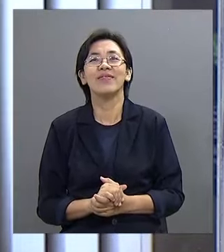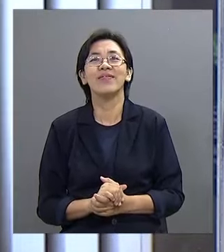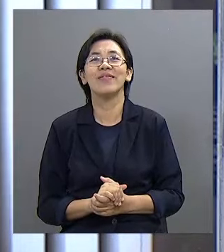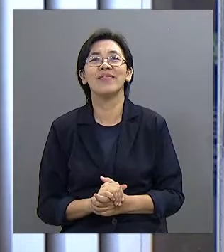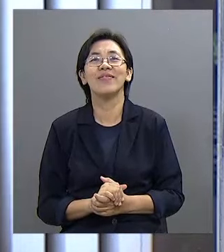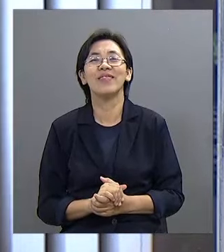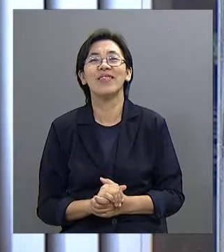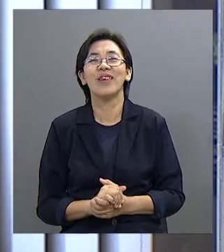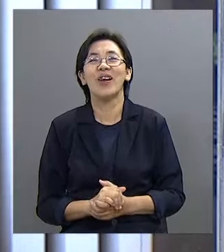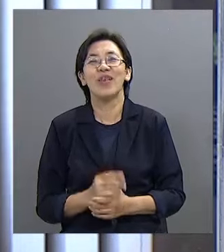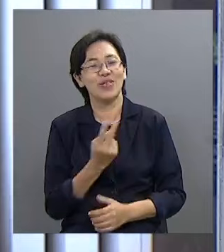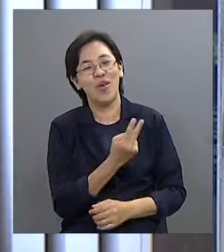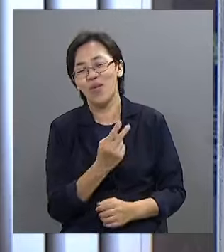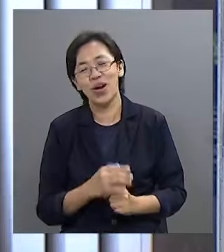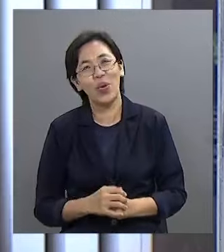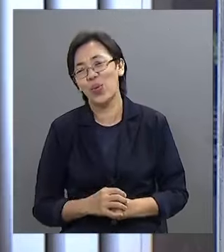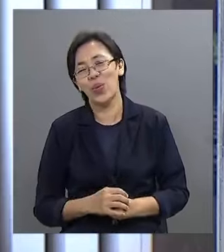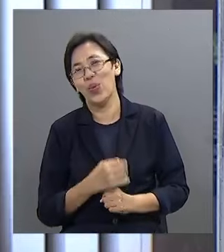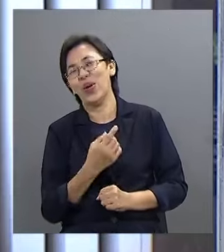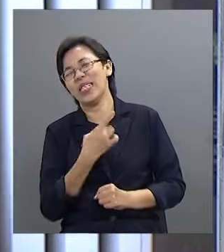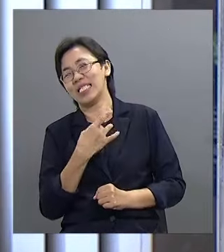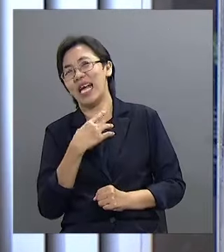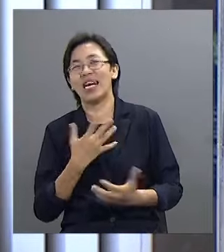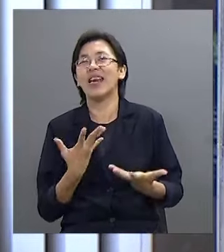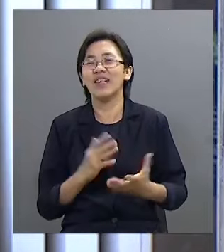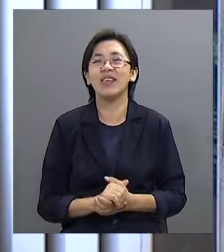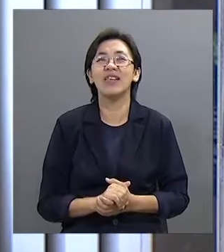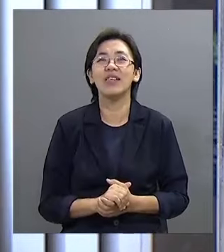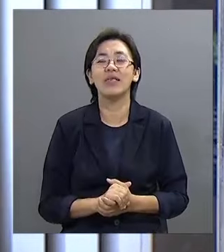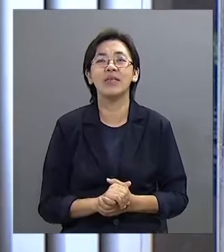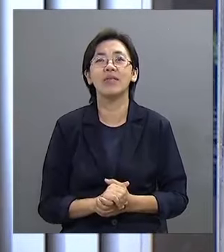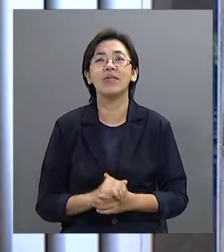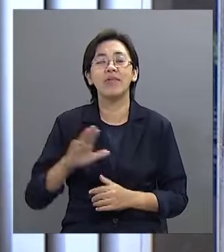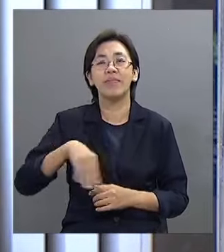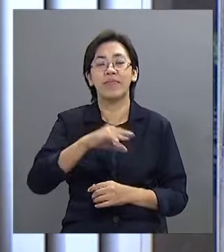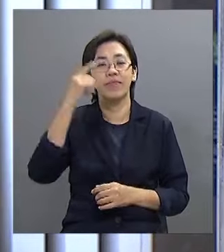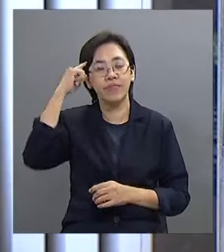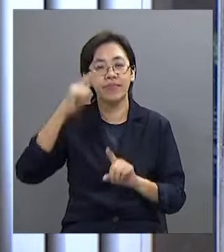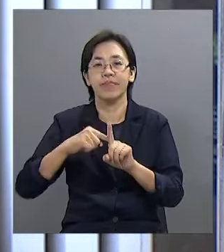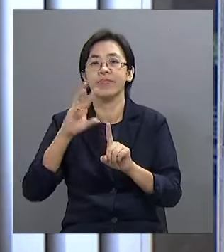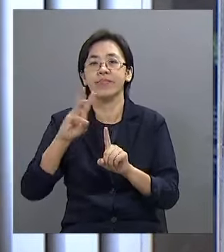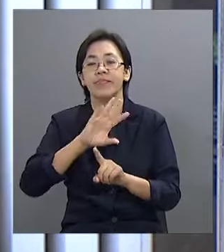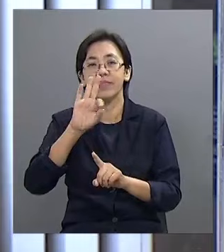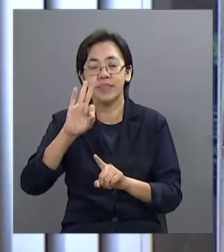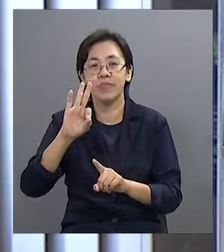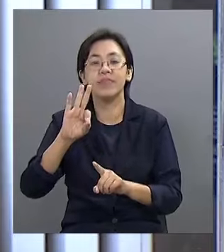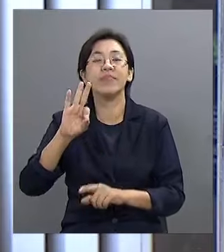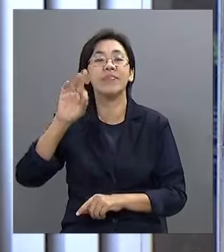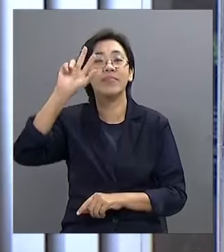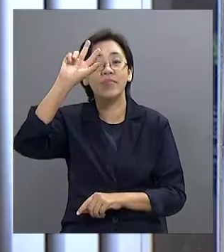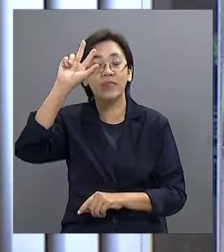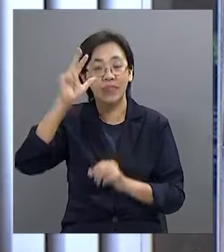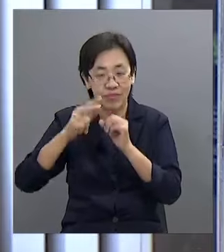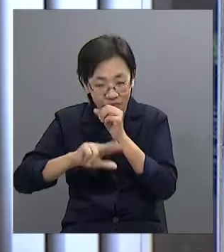คุณผู้ชมครับเมื่อวันที่9มิถุนายนที่ผ่านมานะครับหลายๆคนทราบดีอยู่แล้วกับการปลดล็อกกัญชากัญชงนะครับก็ขอเน้นย้ำอย่างนี้คุณผู้ชมไม่ใช่เ